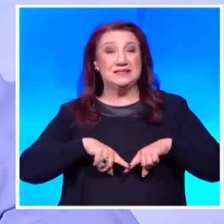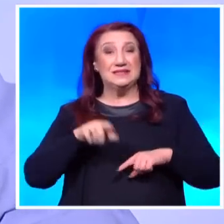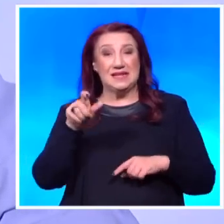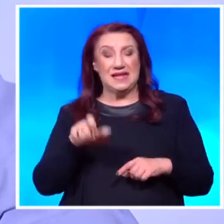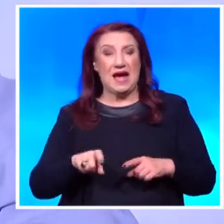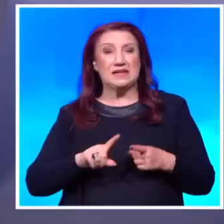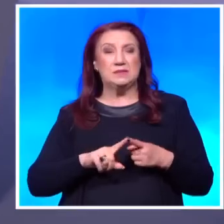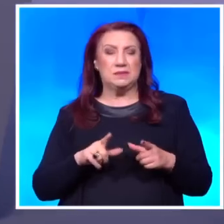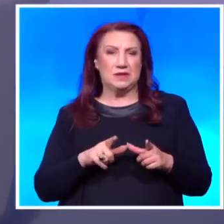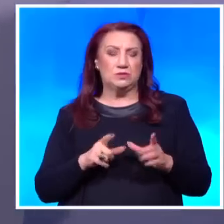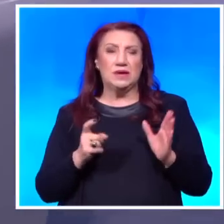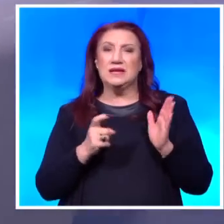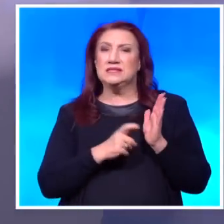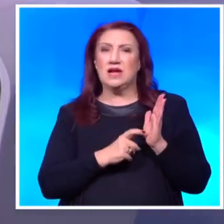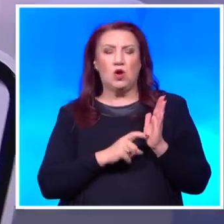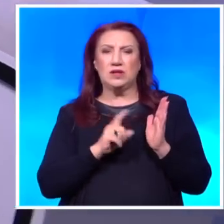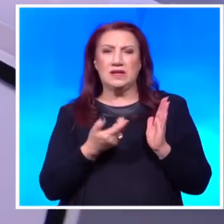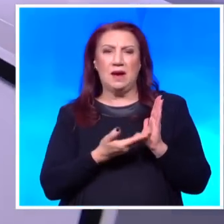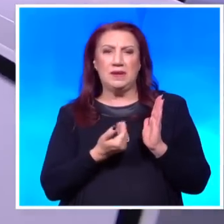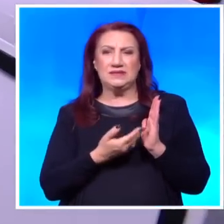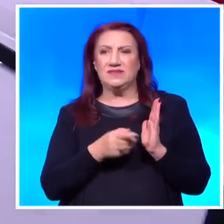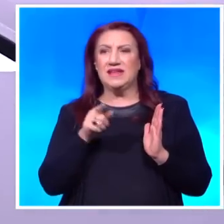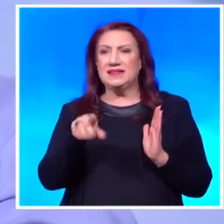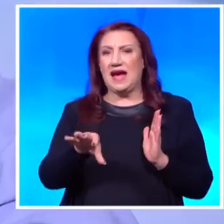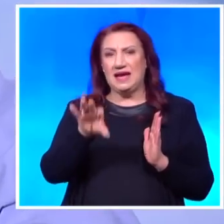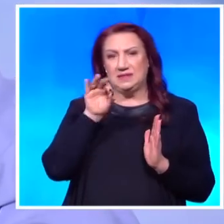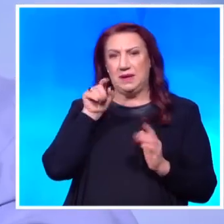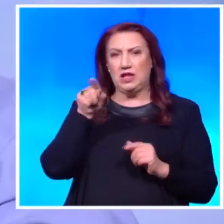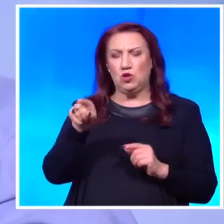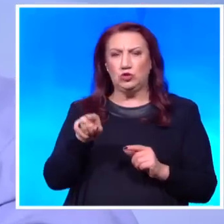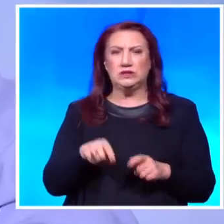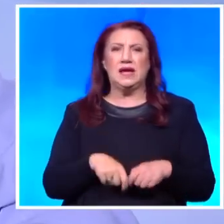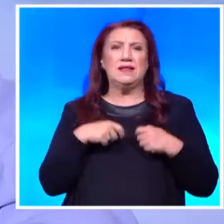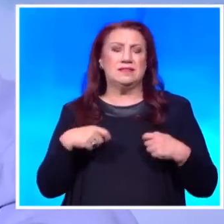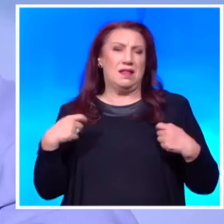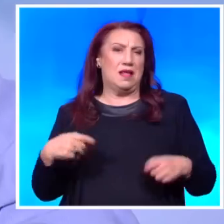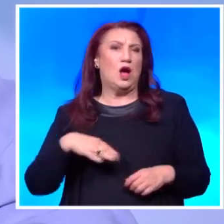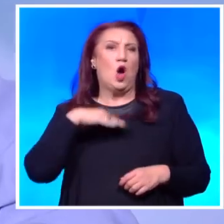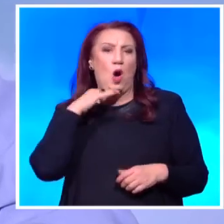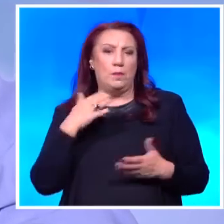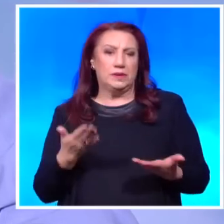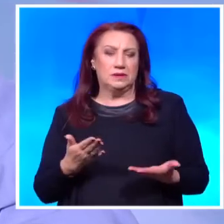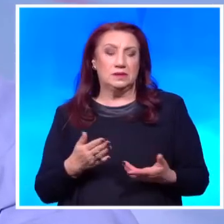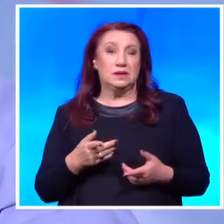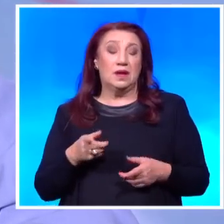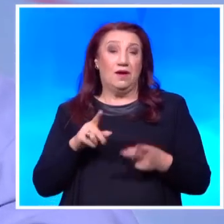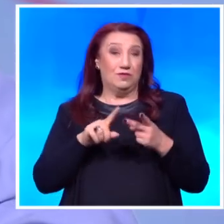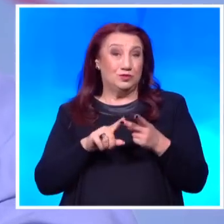няма изискване да бъде избран този с най-дълъг опит. От друга страна, това решение беше взето изключително